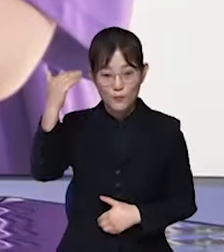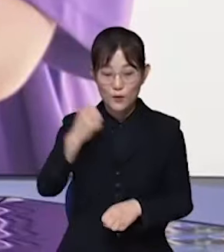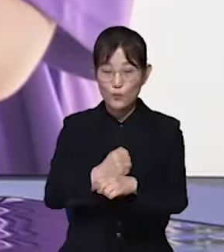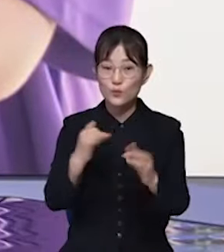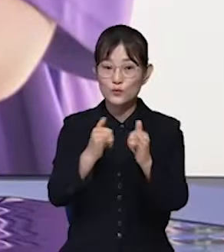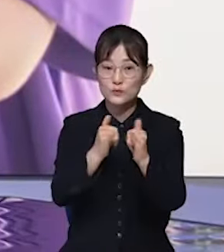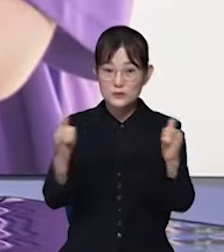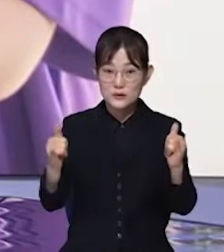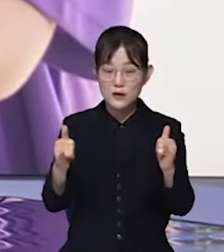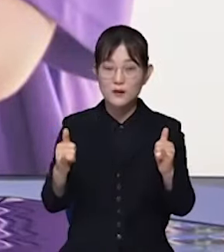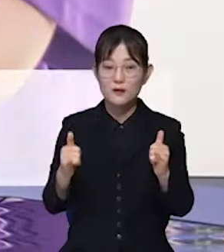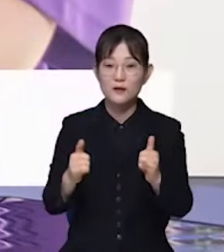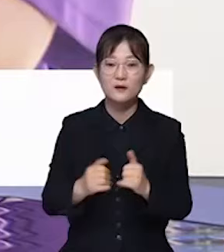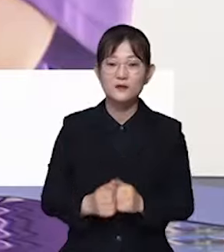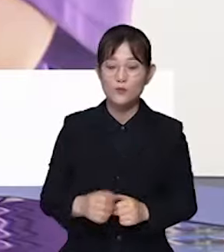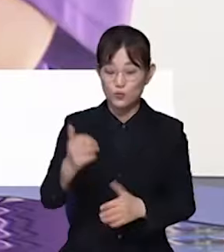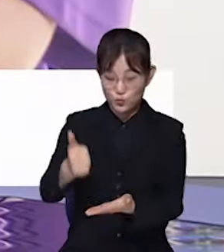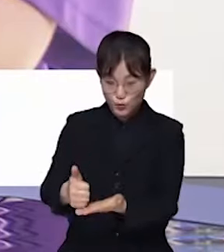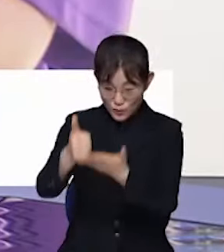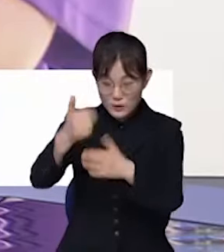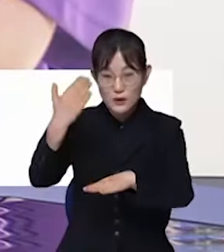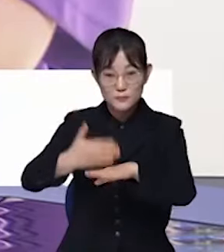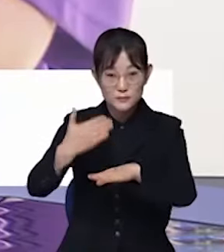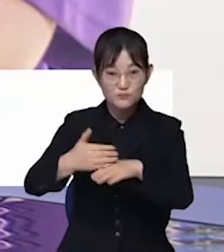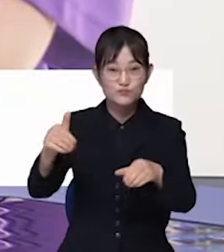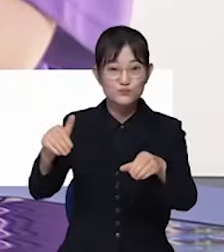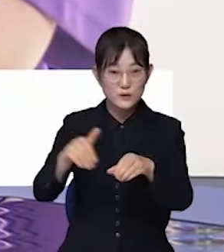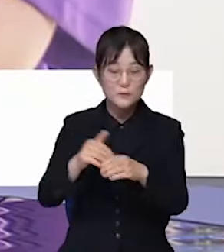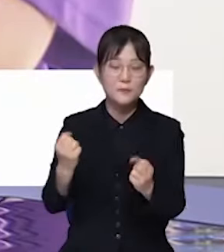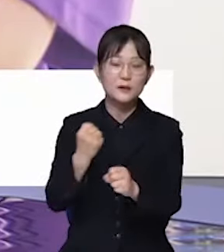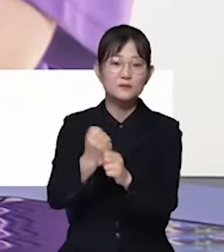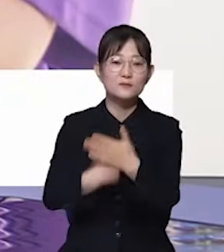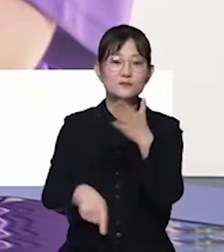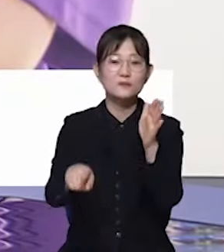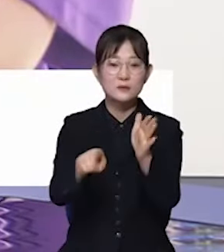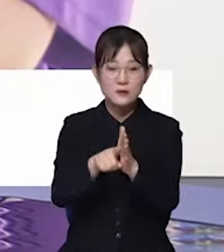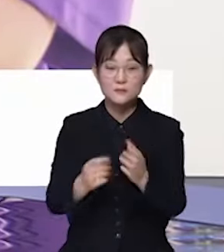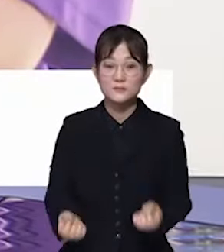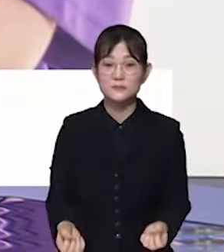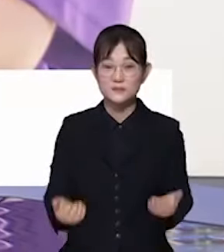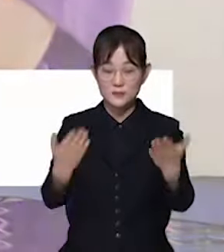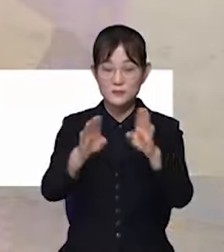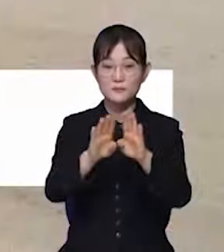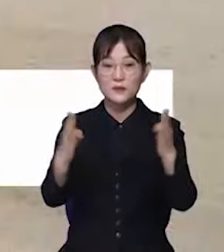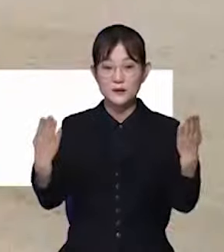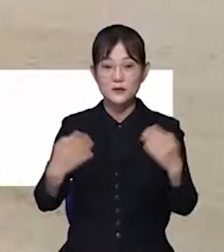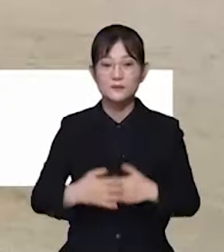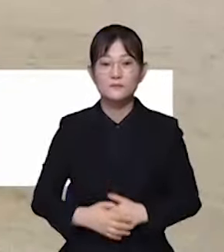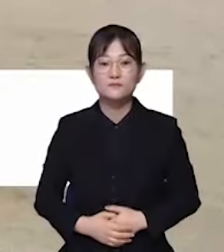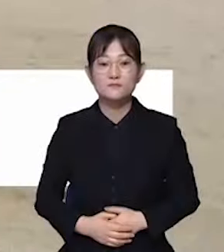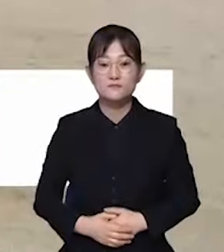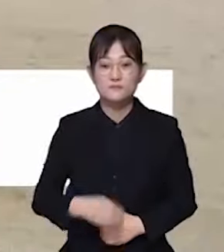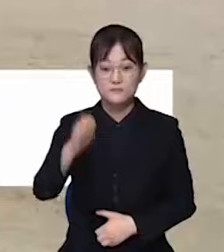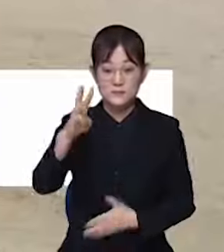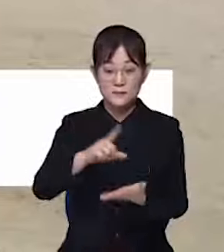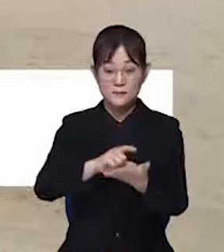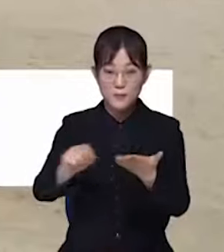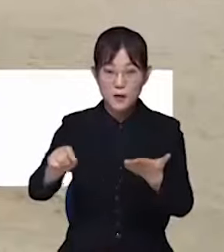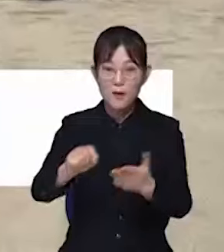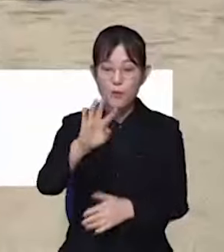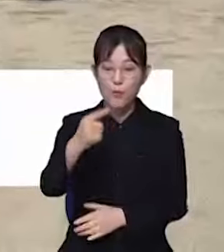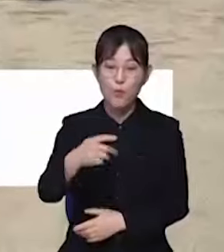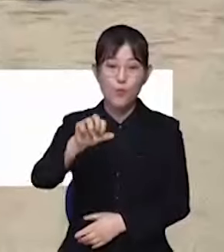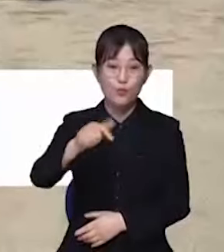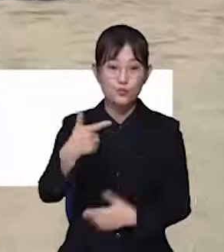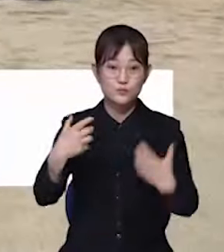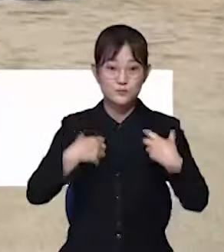국가유공자와 제복 근무자에 대한 존경과 감사 문화를 정착하기 위한 호국 페스타가 열렸습니다. 광주지방보훈청은